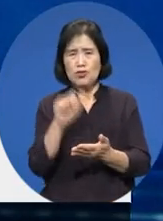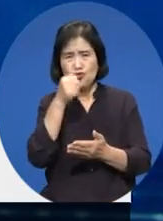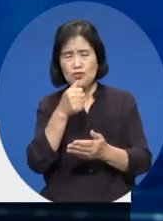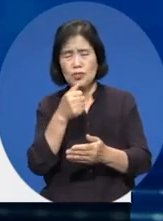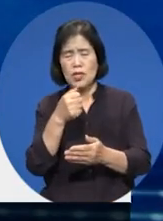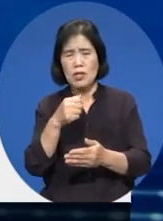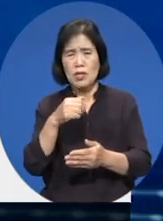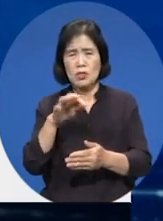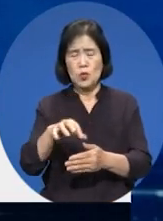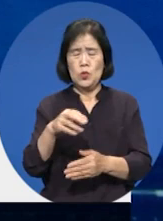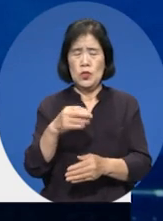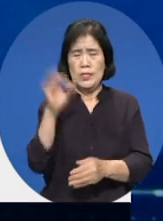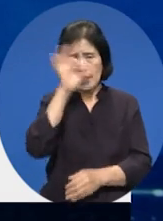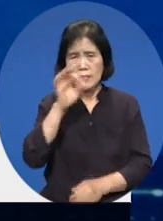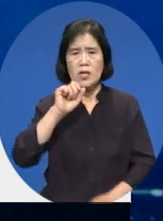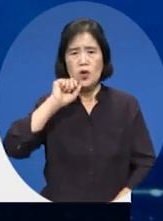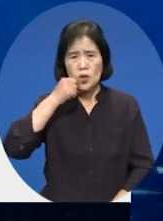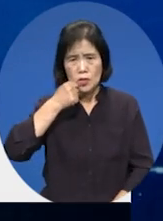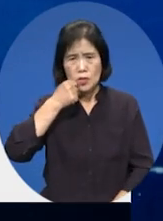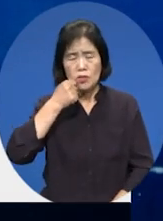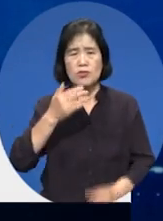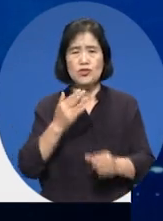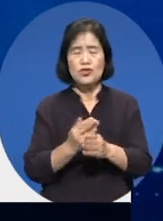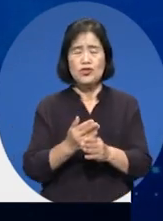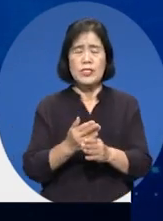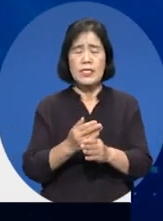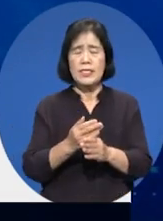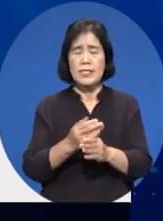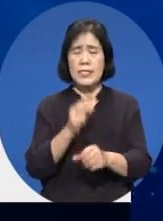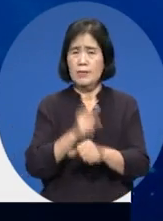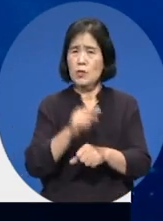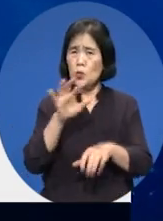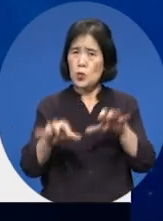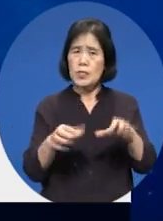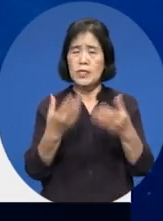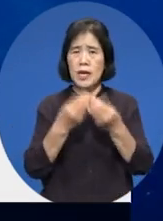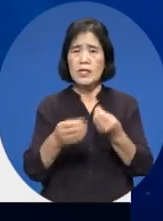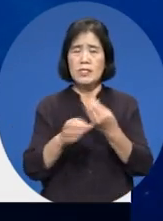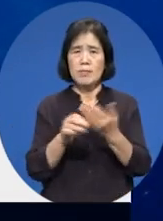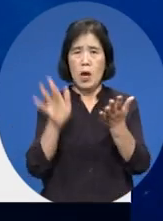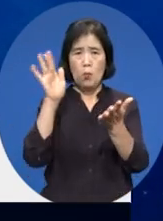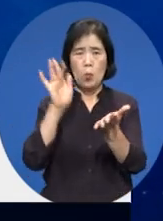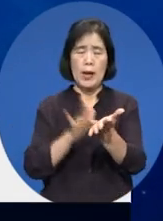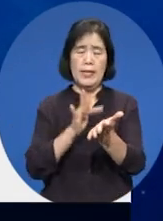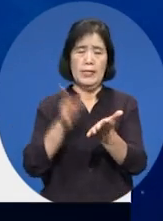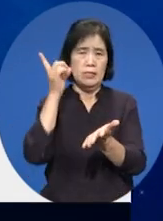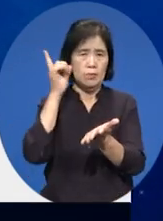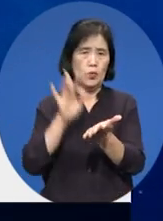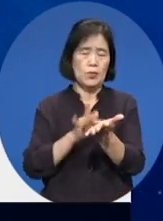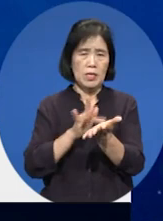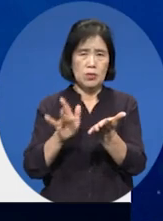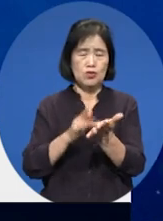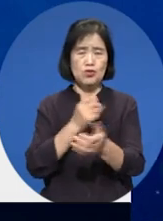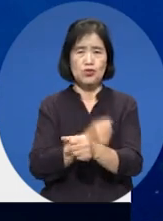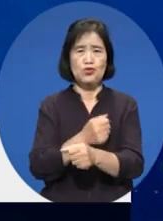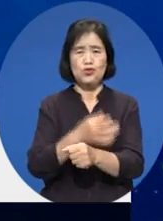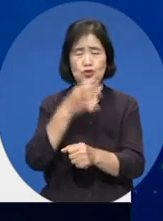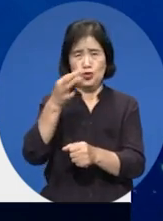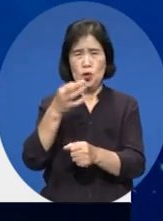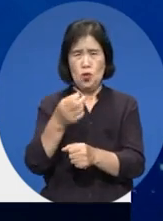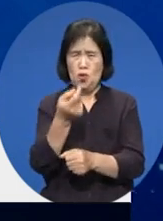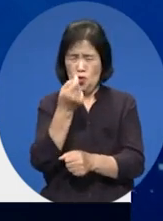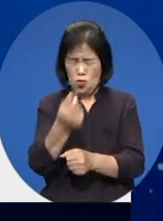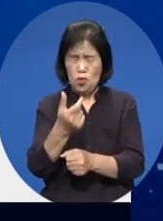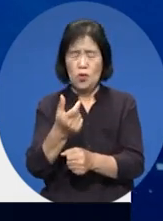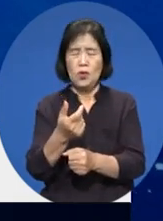찾기가 어렵습니다. 그런 가운데 이미 곳곳에서는 예를 들어서 모바일을 이용해서 뭐 수수료를 거의 안 받는